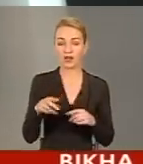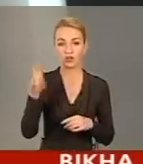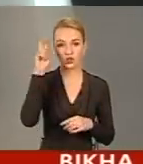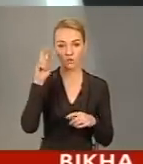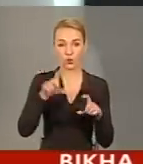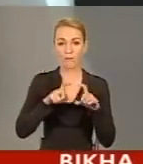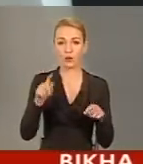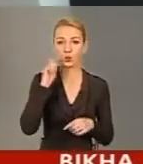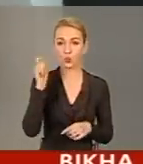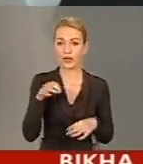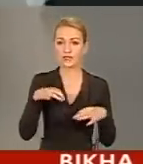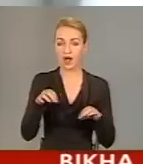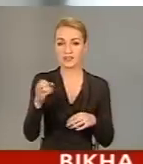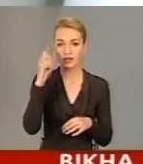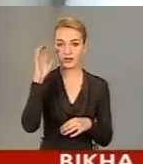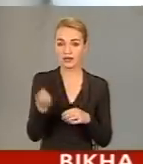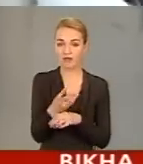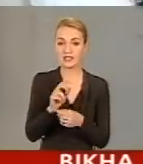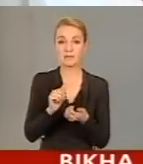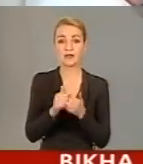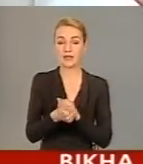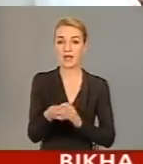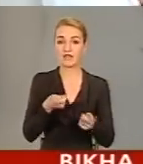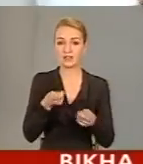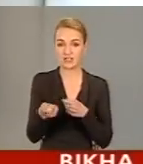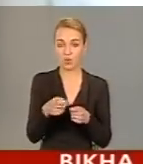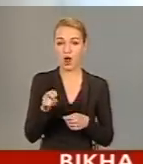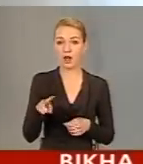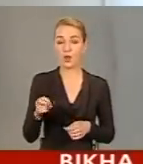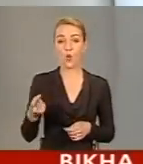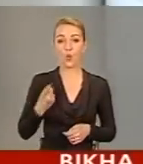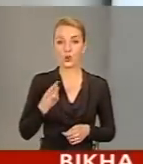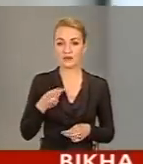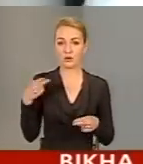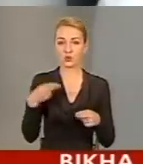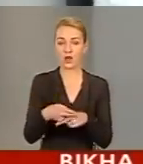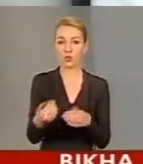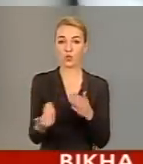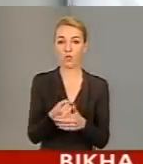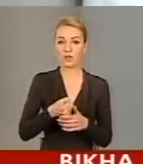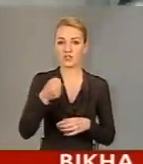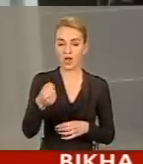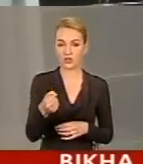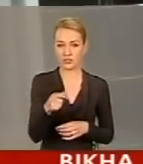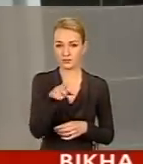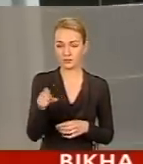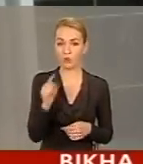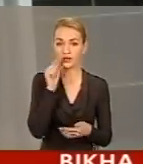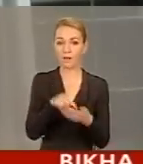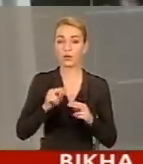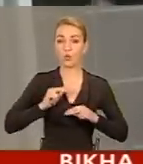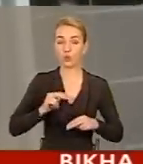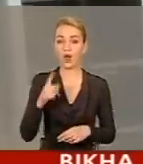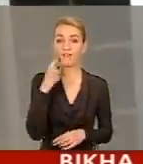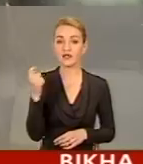компанії «Укртранснафти» змінила керівництво, але охоронці підприємства перешкоджали новопризначеним менеджерам потрапити на роботу. А в